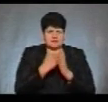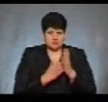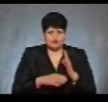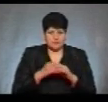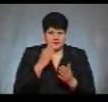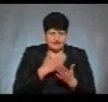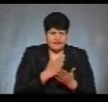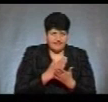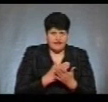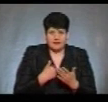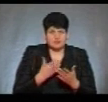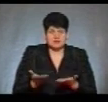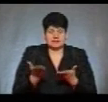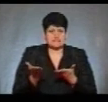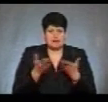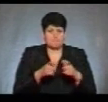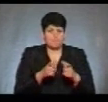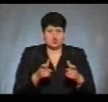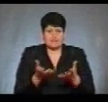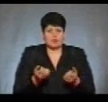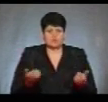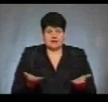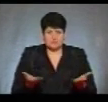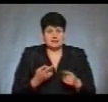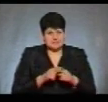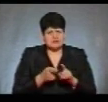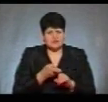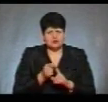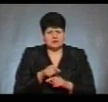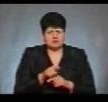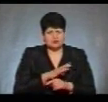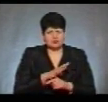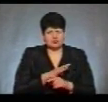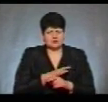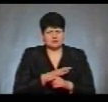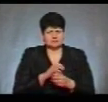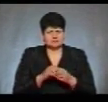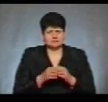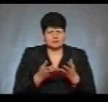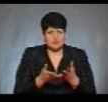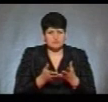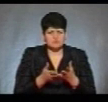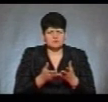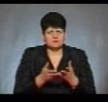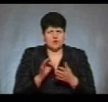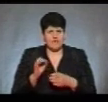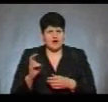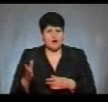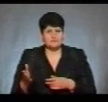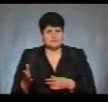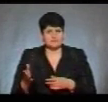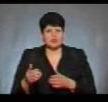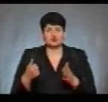однак запрошення я не отримала. Чи пов'язано це з тим, що відбулася така заминка і перегрупування ОВК?